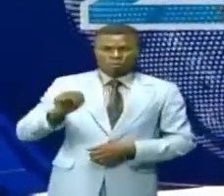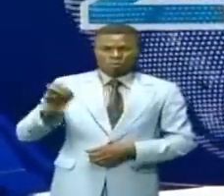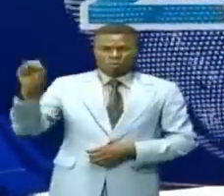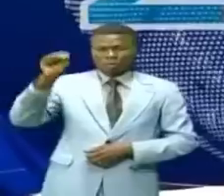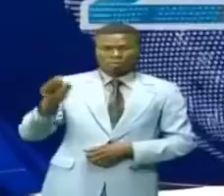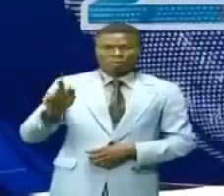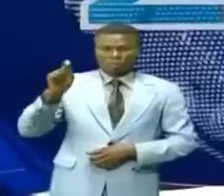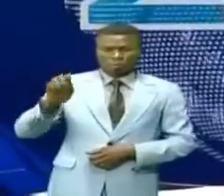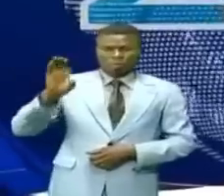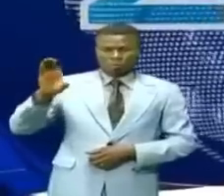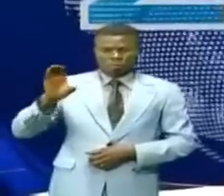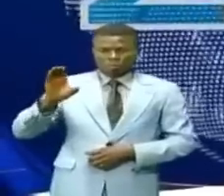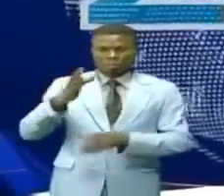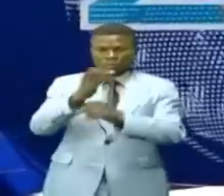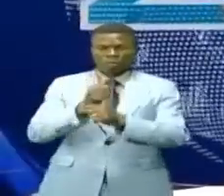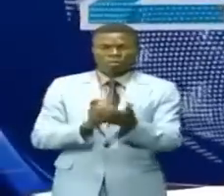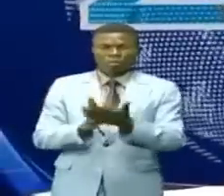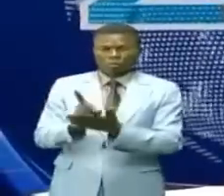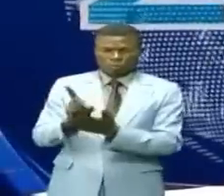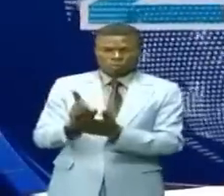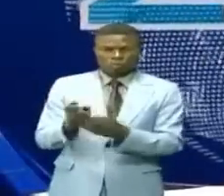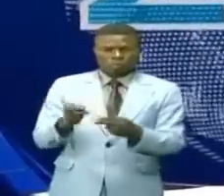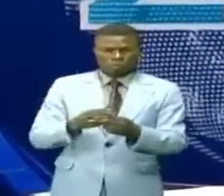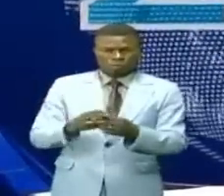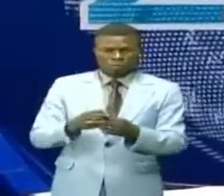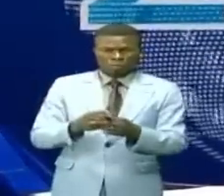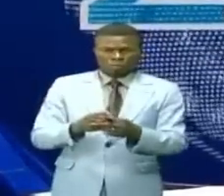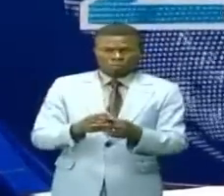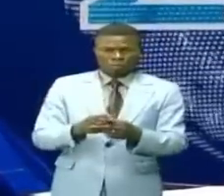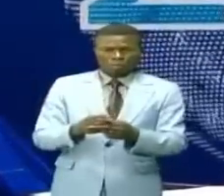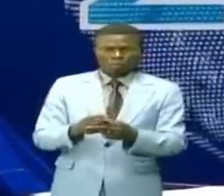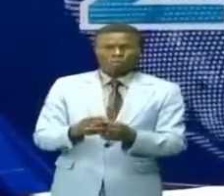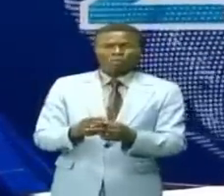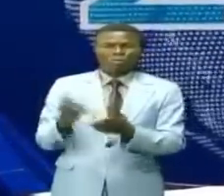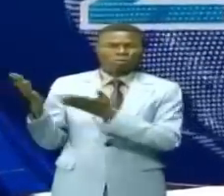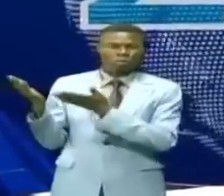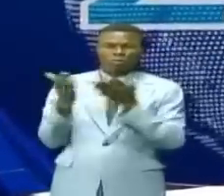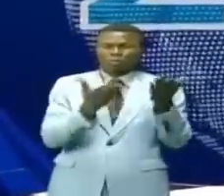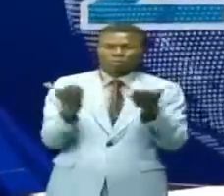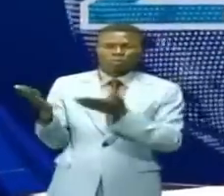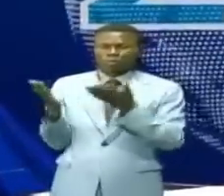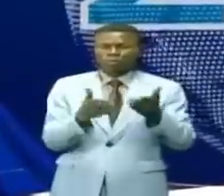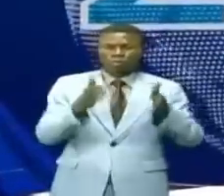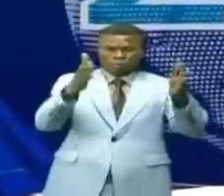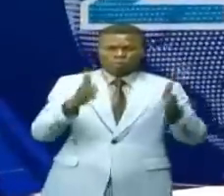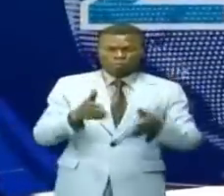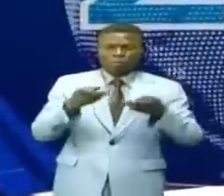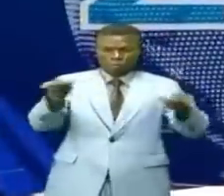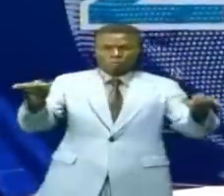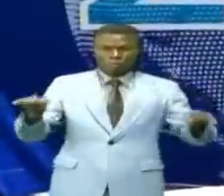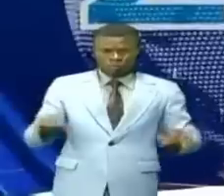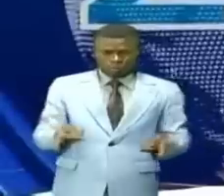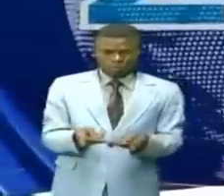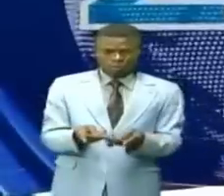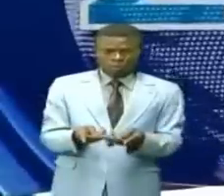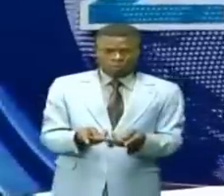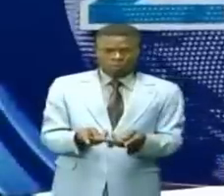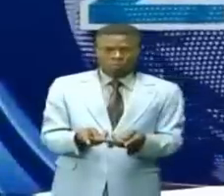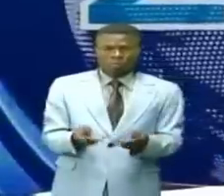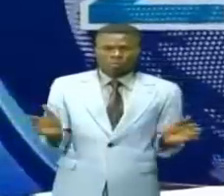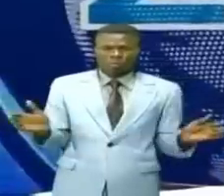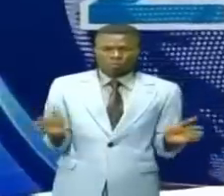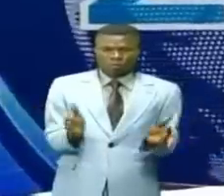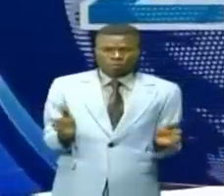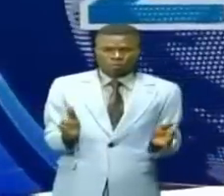bénéficie d'un droit restreint à la seule manutention des conteneurs sur un espace géographique limité